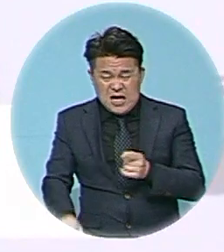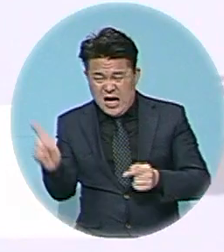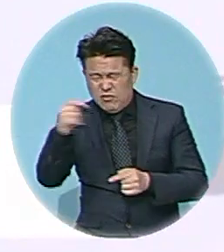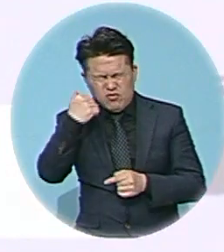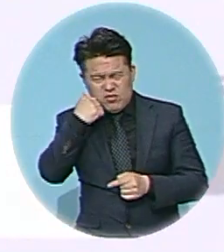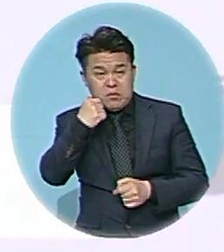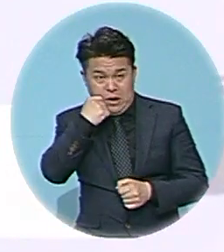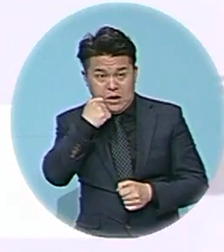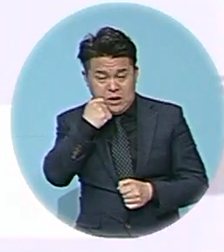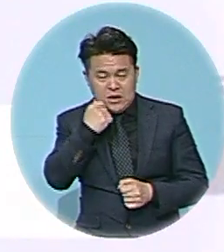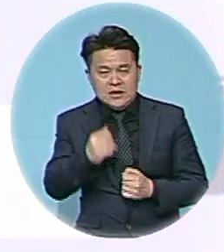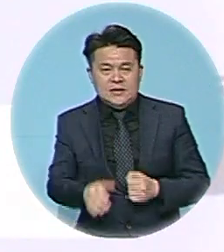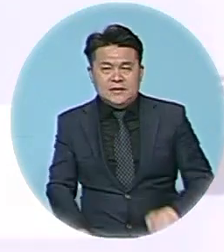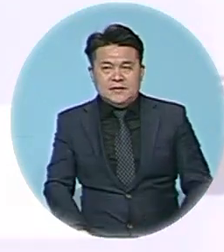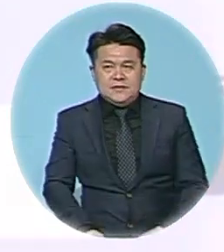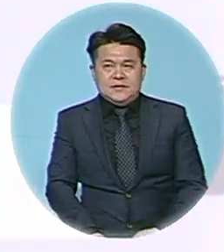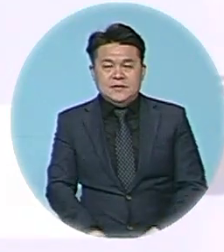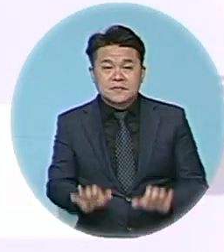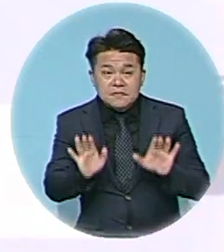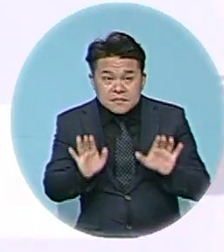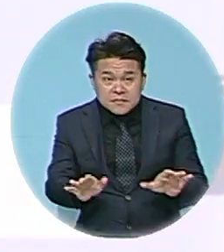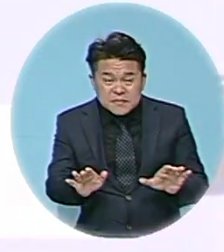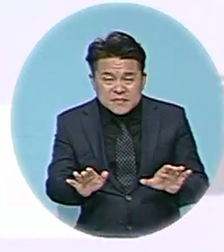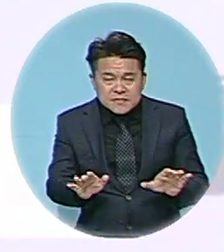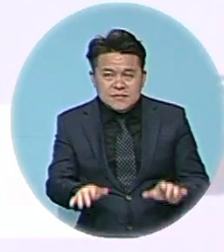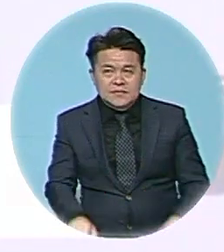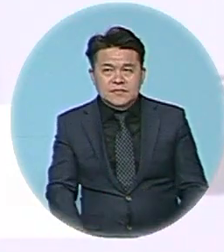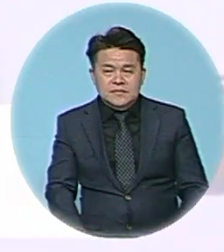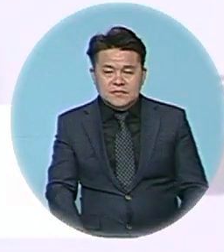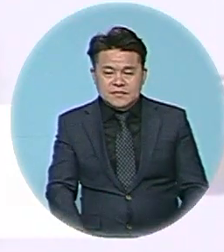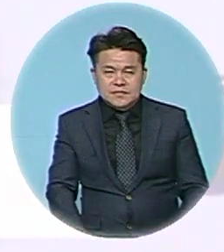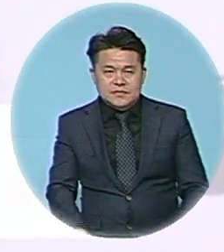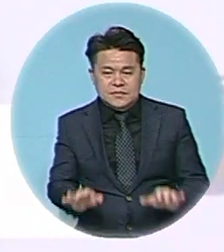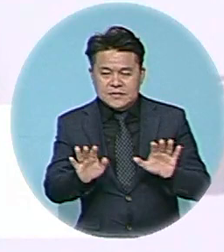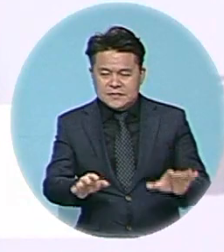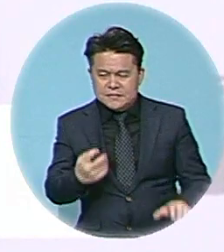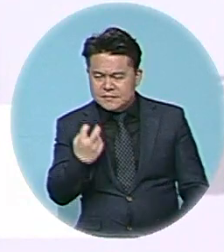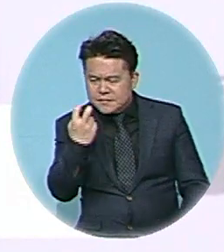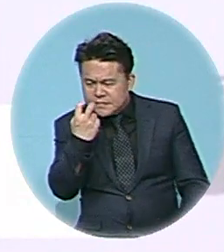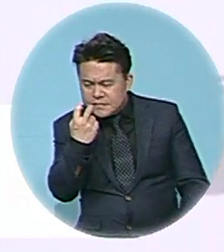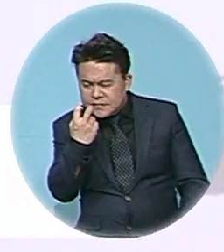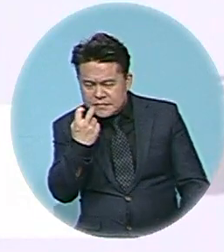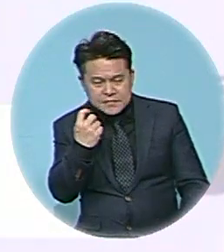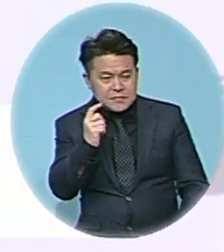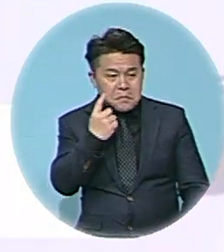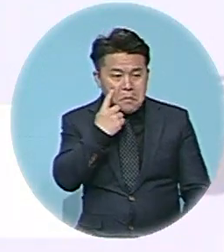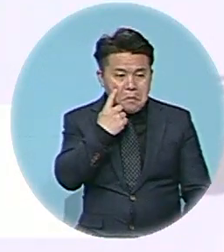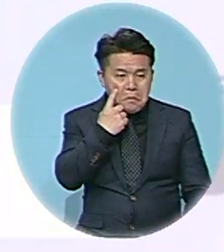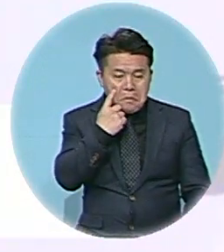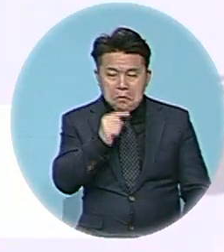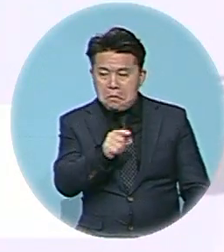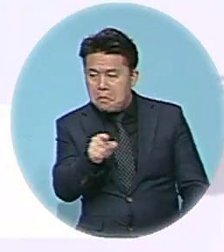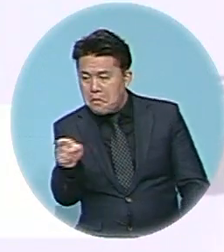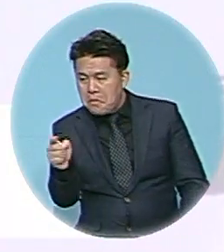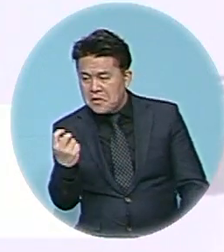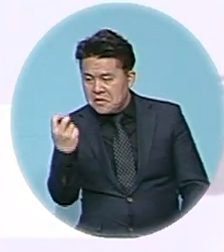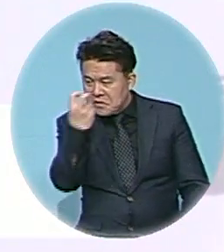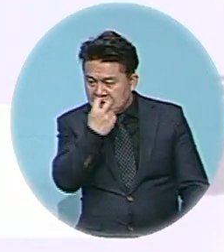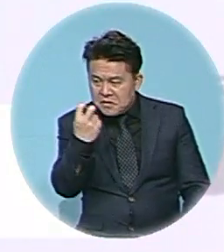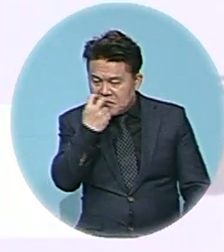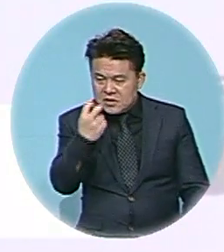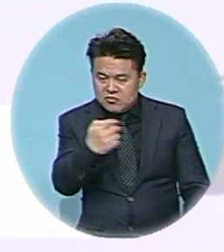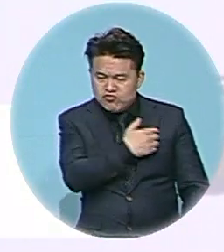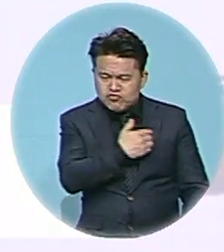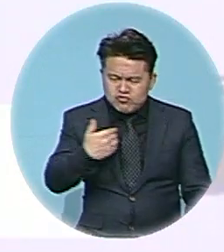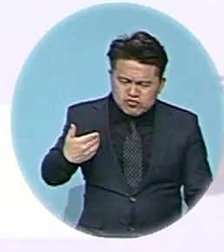있는 그런 검사가 이루어집니다. 현재 방역 당국에서 판단하고 있기에는 이러한 검사를